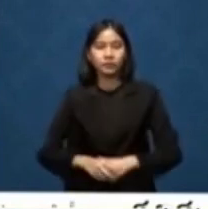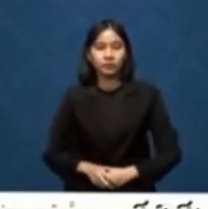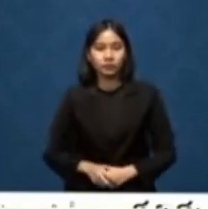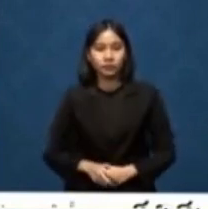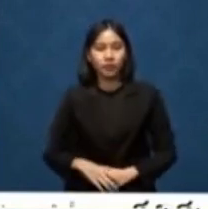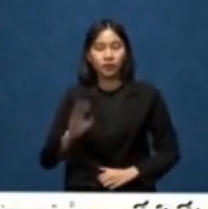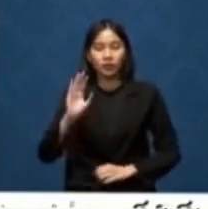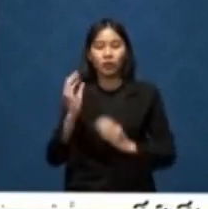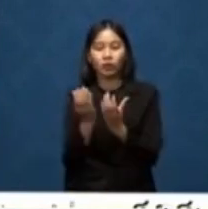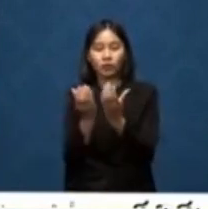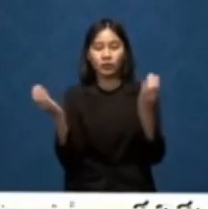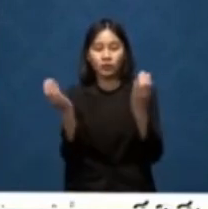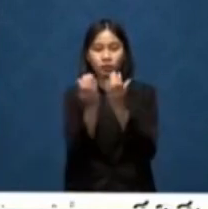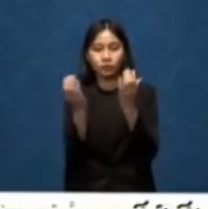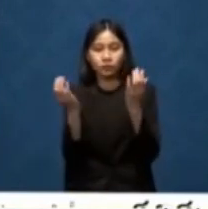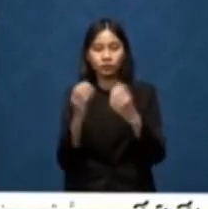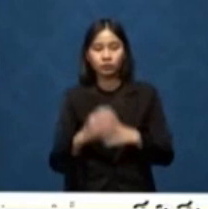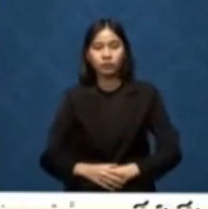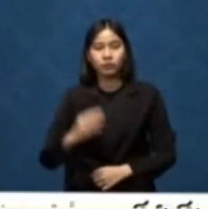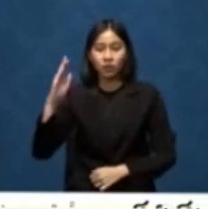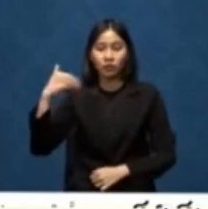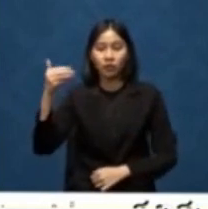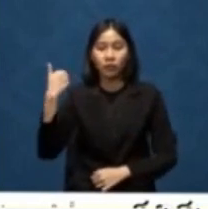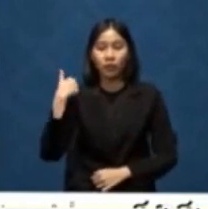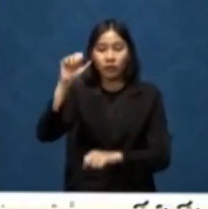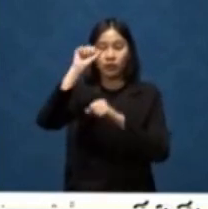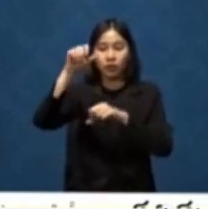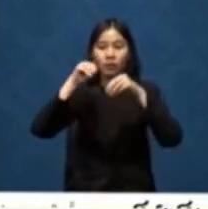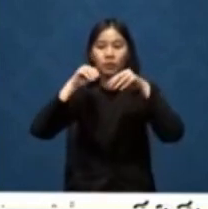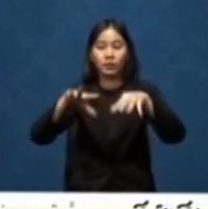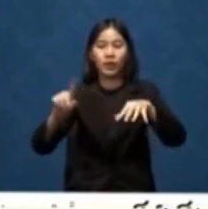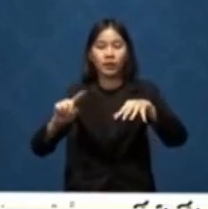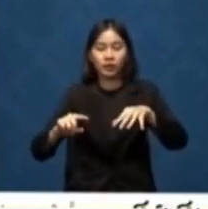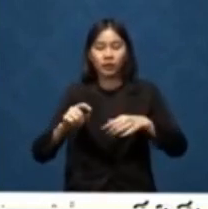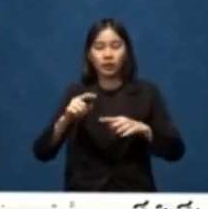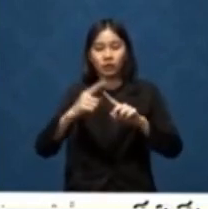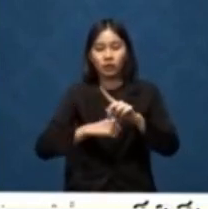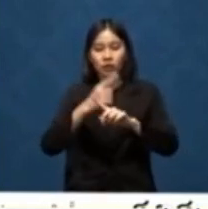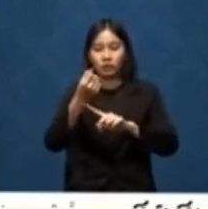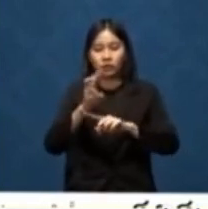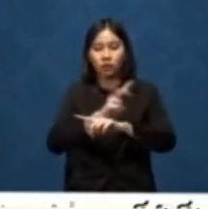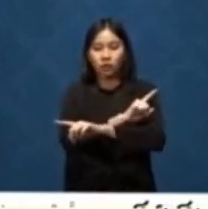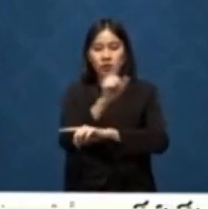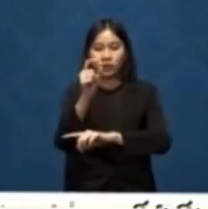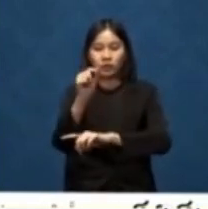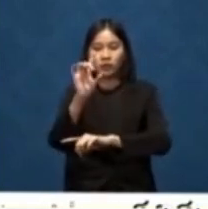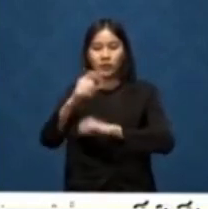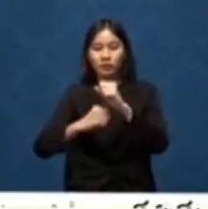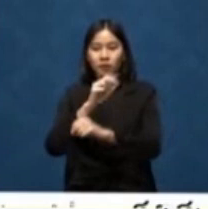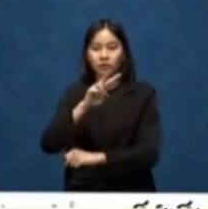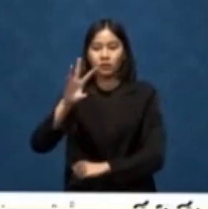ตามมาตรา 101ของรัฐธรรมนูญต่อมาได้มีประกาศ